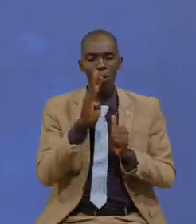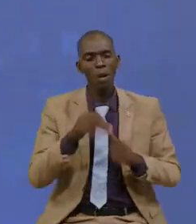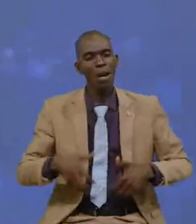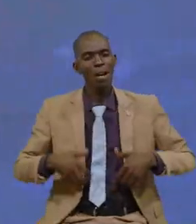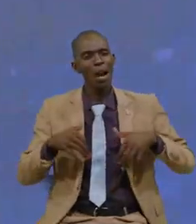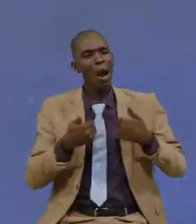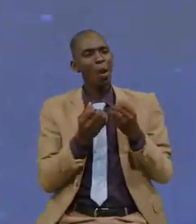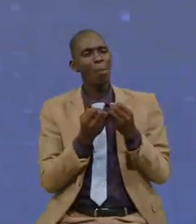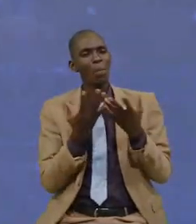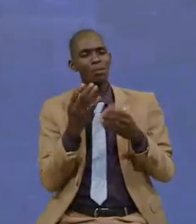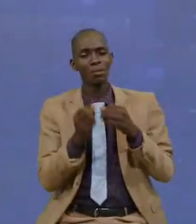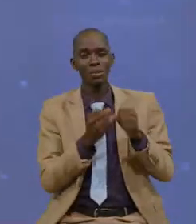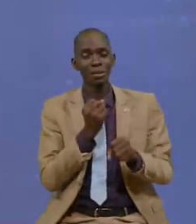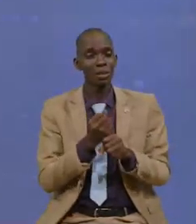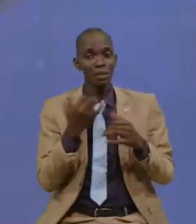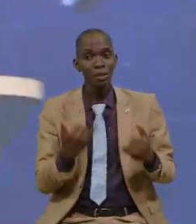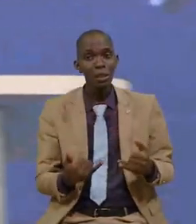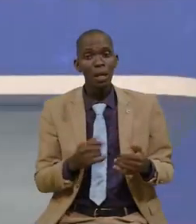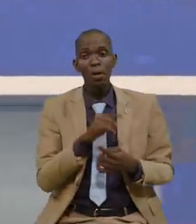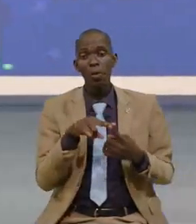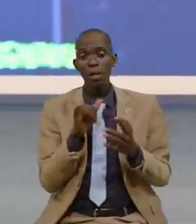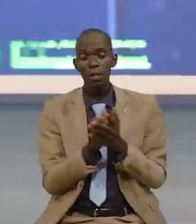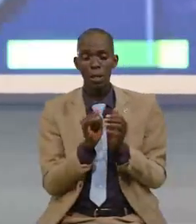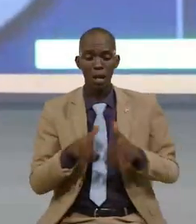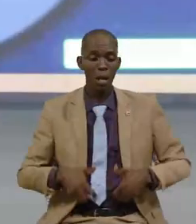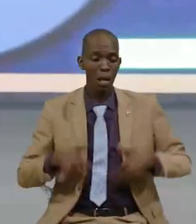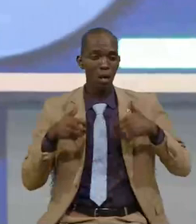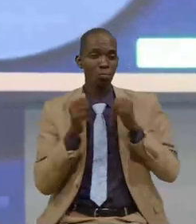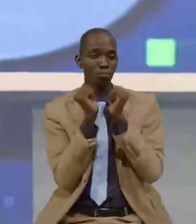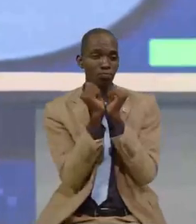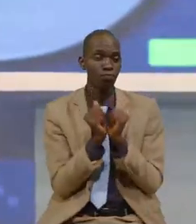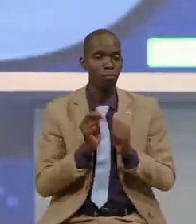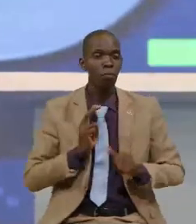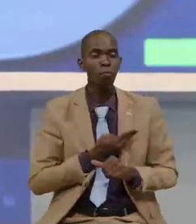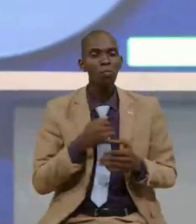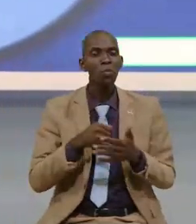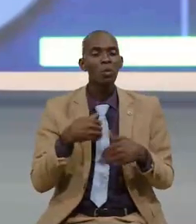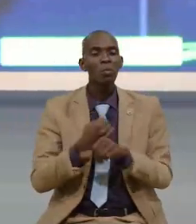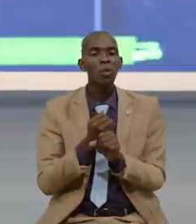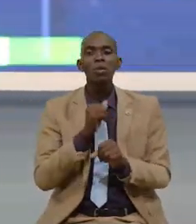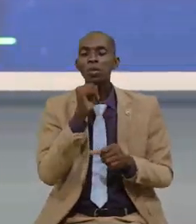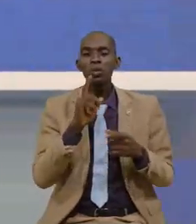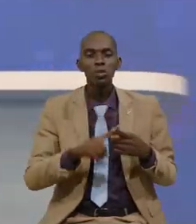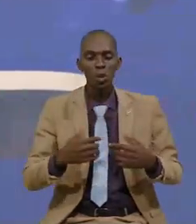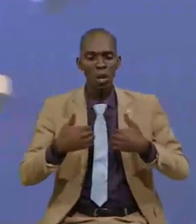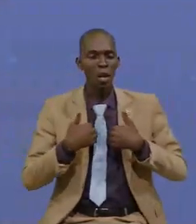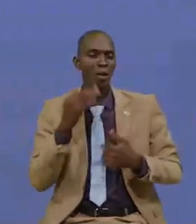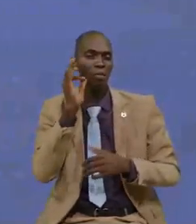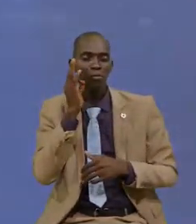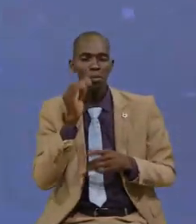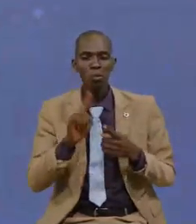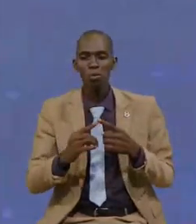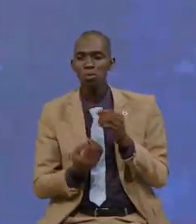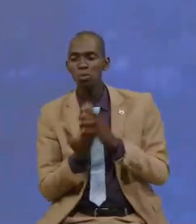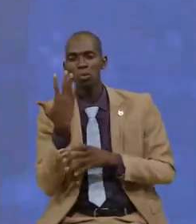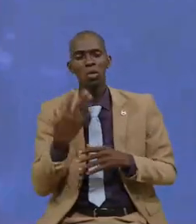par la colère. Comme dans les maintenant, lorsque la colère nous lie, cela nous rend improductifs. Il y